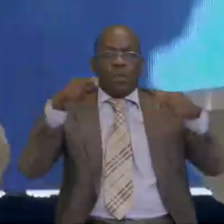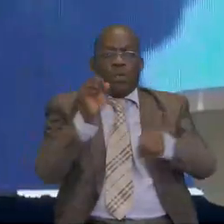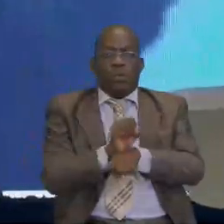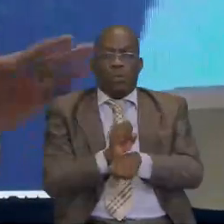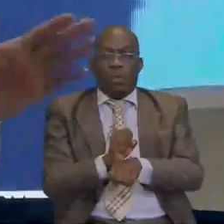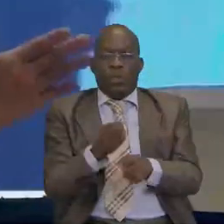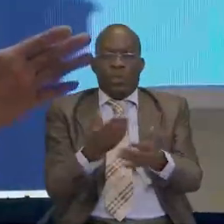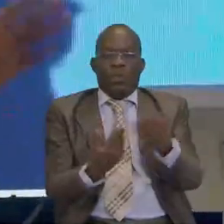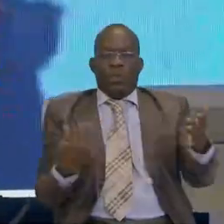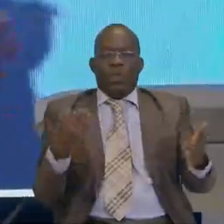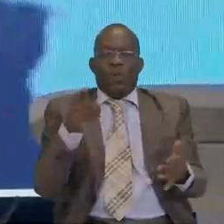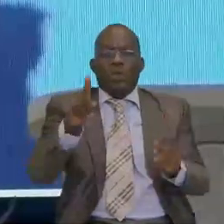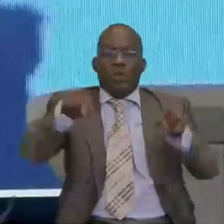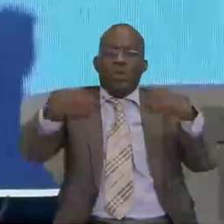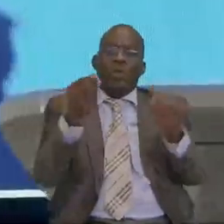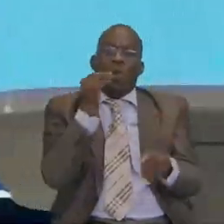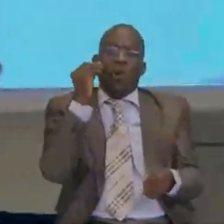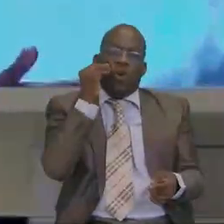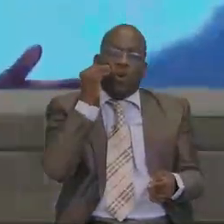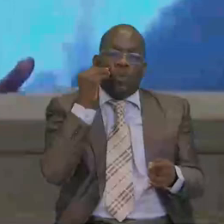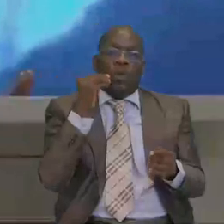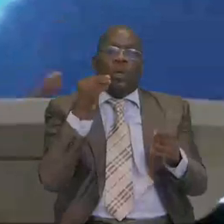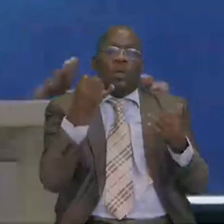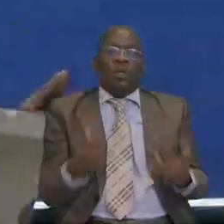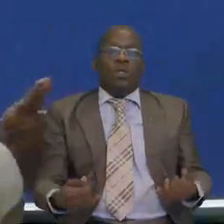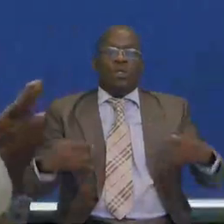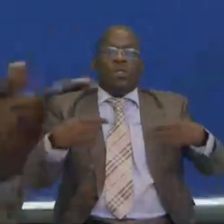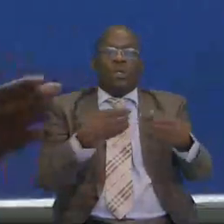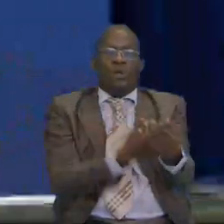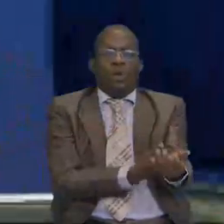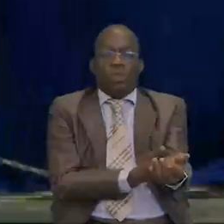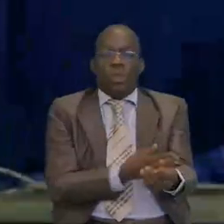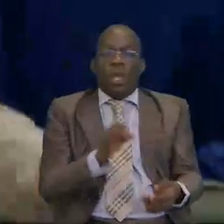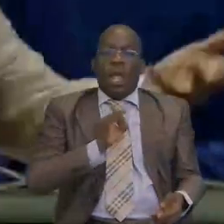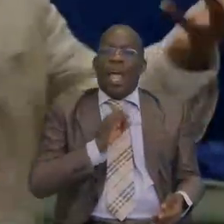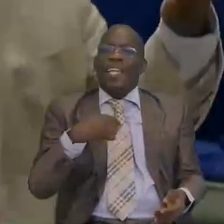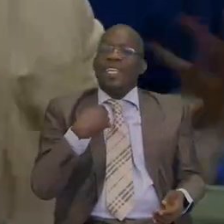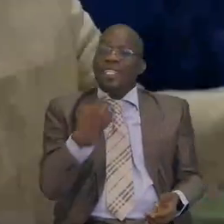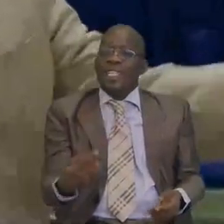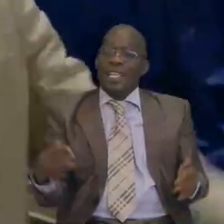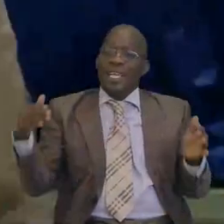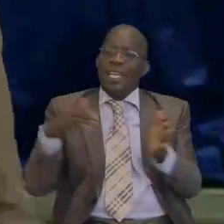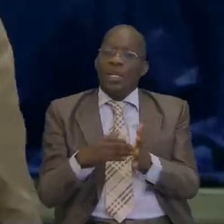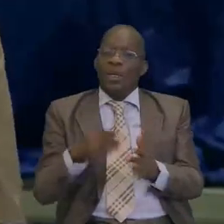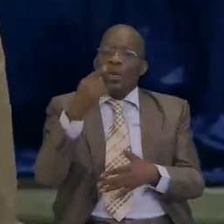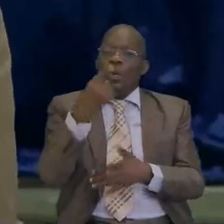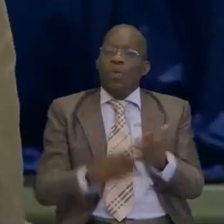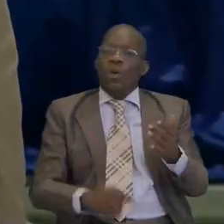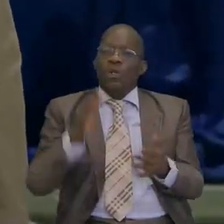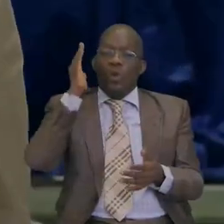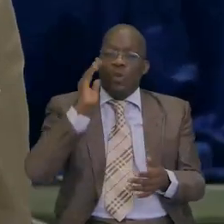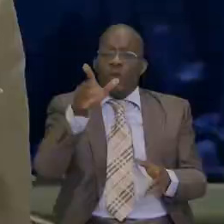exploits. Avant de rentrer ce matin, je dis encore, qu'est-ce que tu